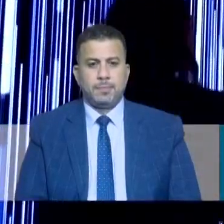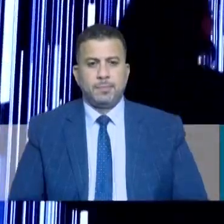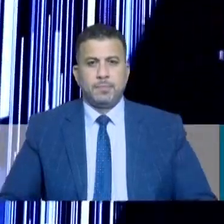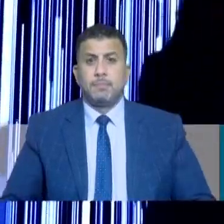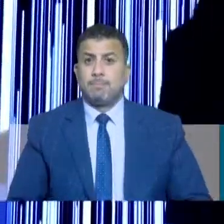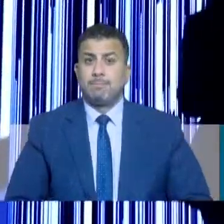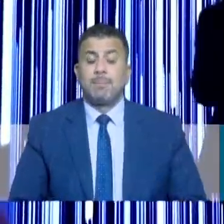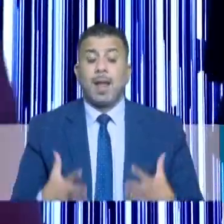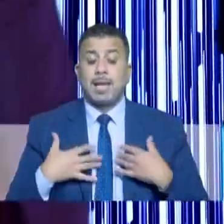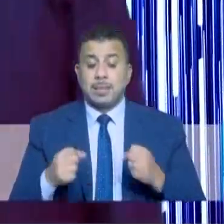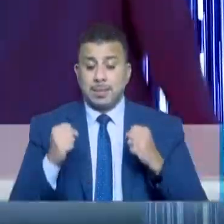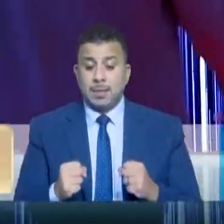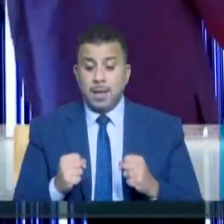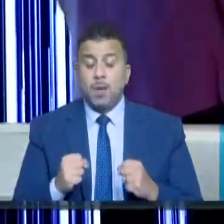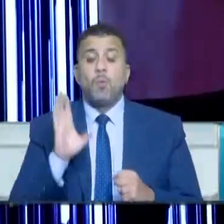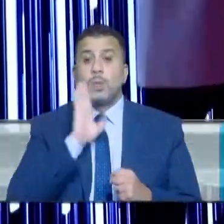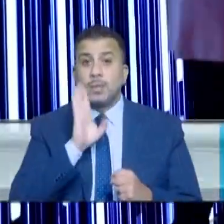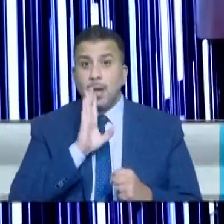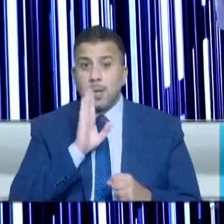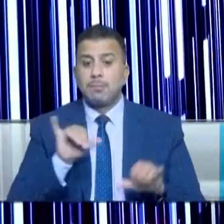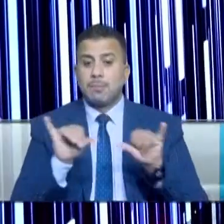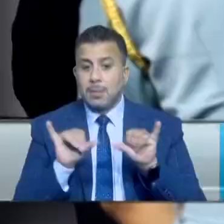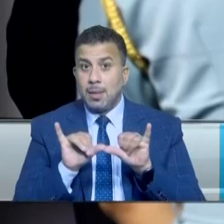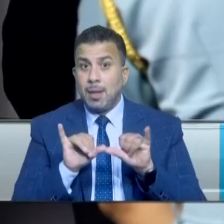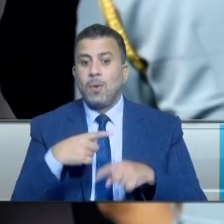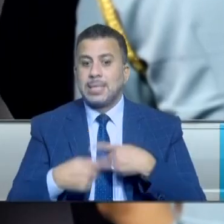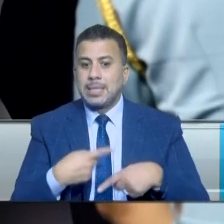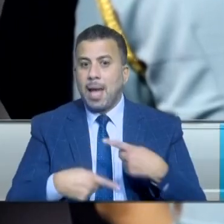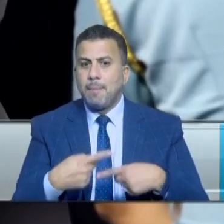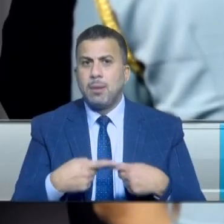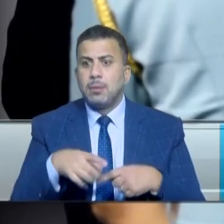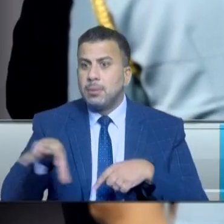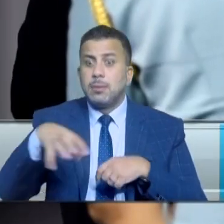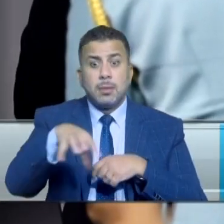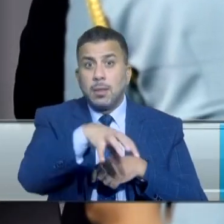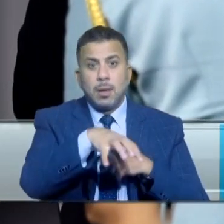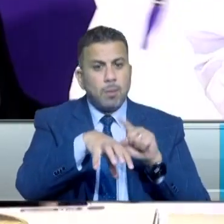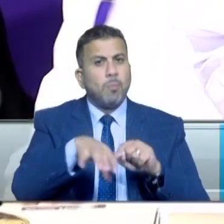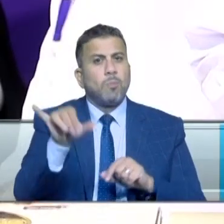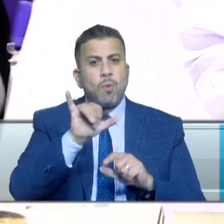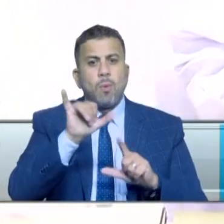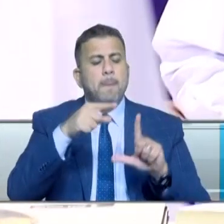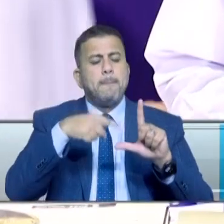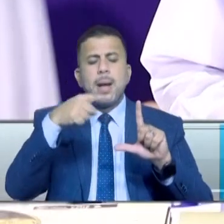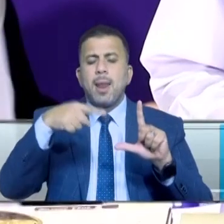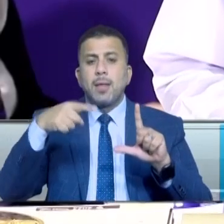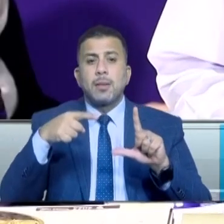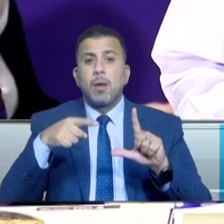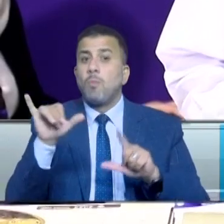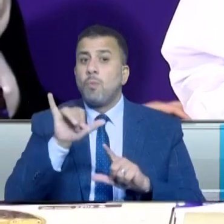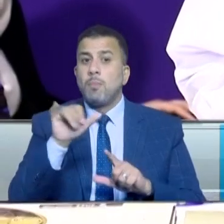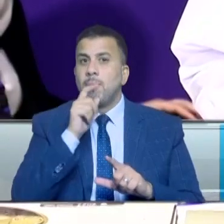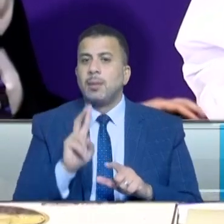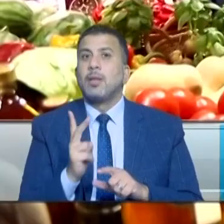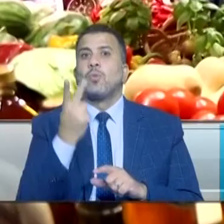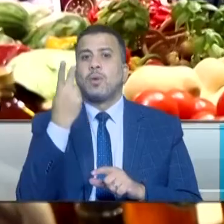الصحه والتعليم والبنيه التحتيه والاستدامه قطاعات تشكل البيانات محورا رئيسيا في